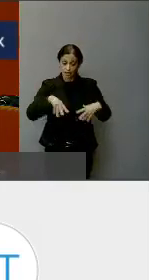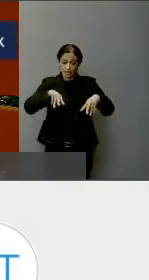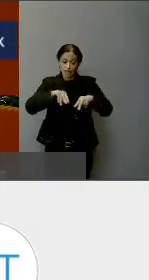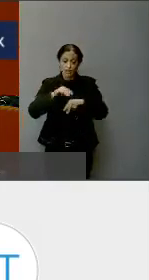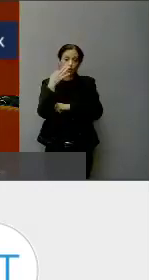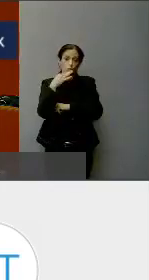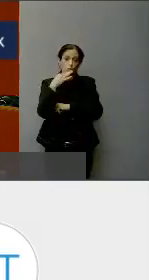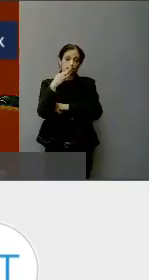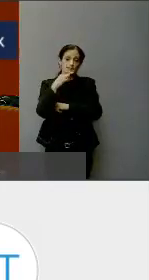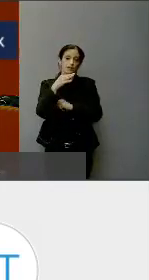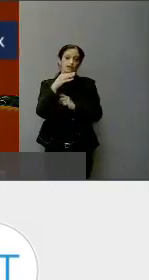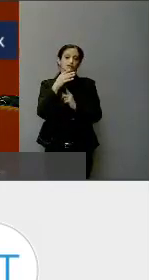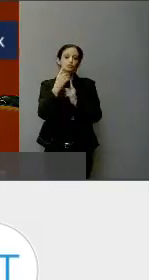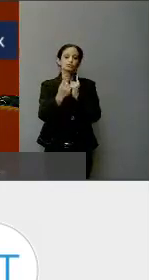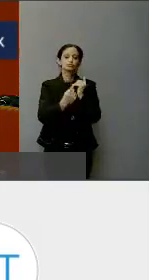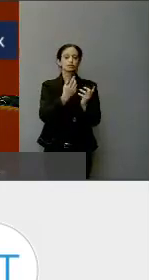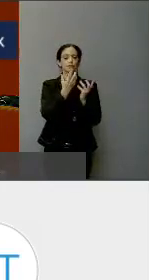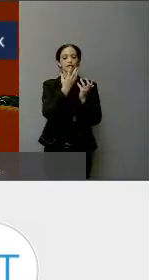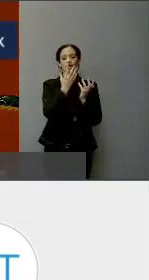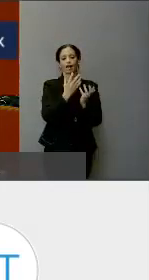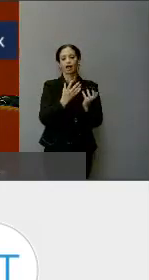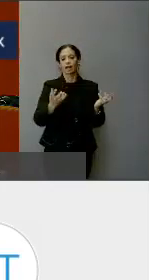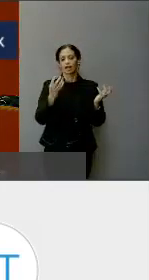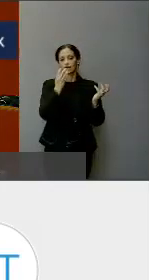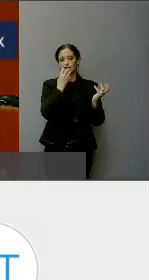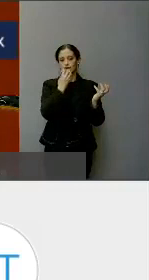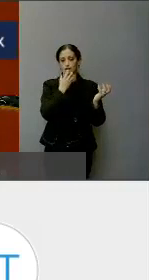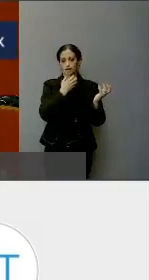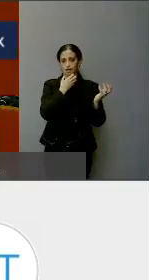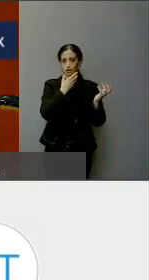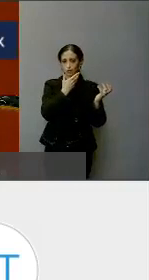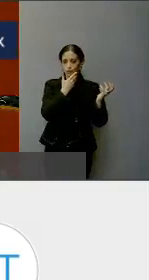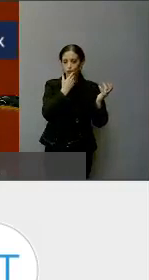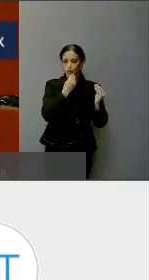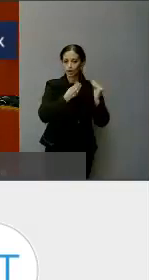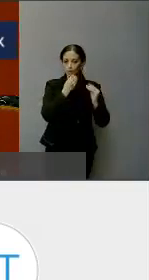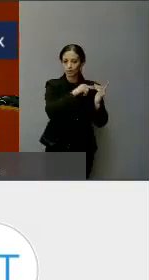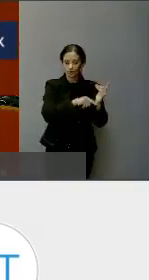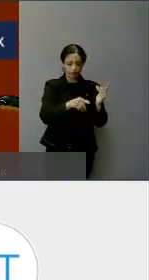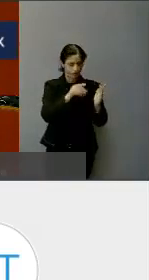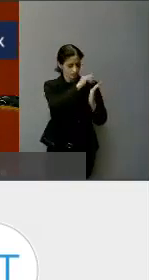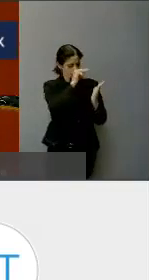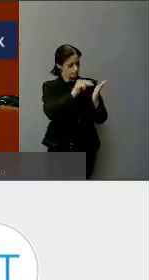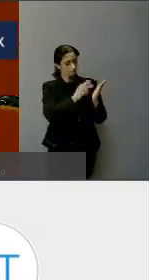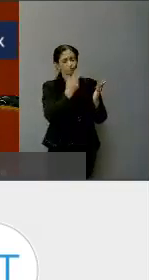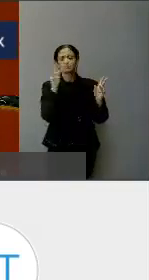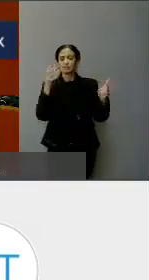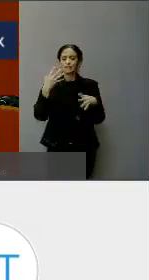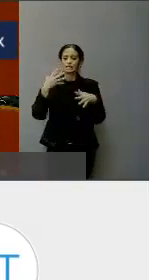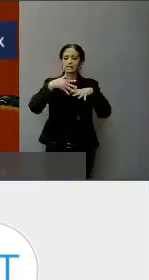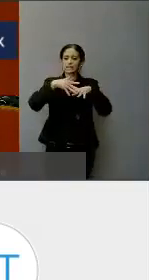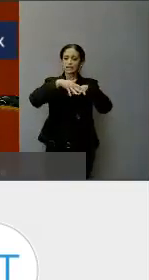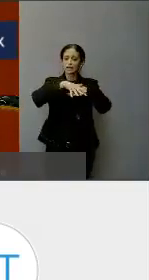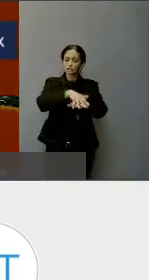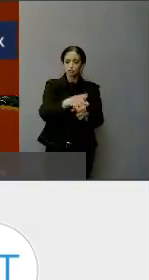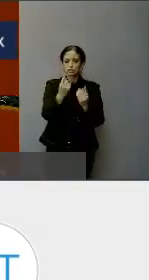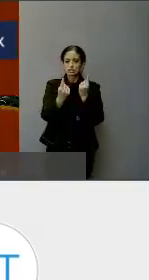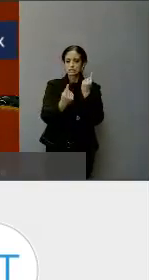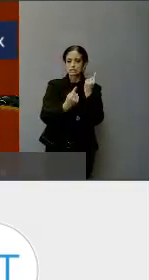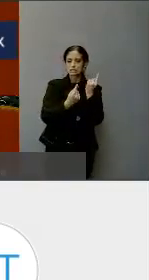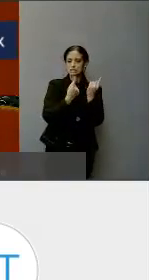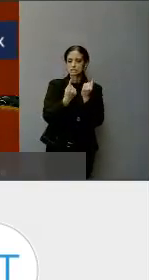sistema agro ambientale al quinto punto dove si dice integrazione del sistema infrastrutturale per